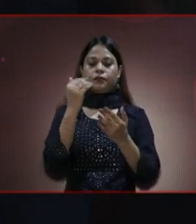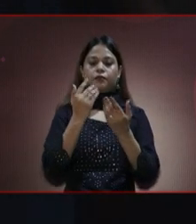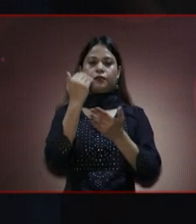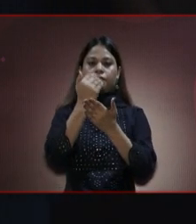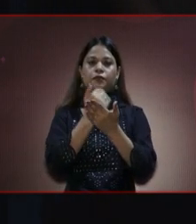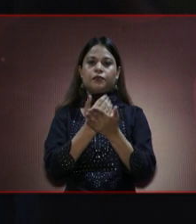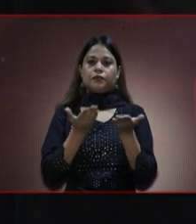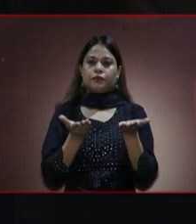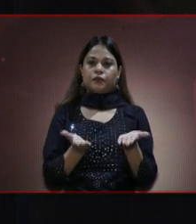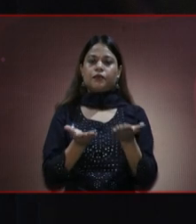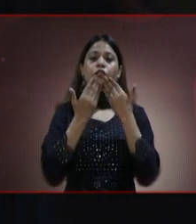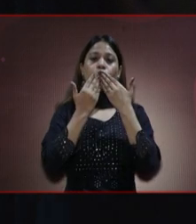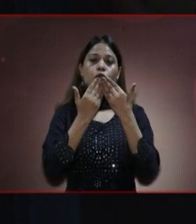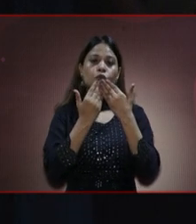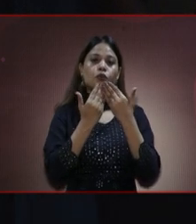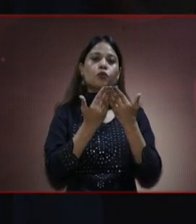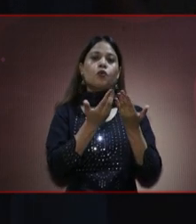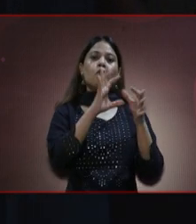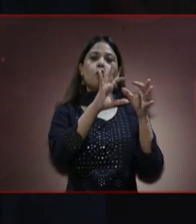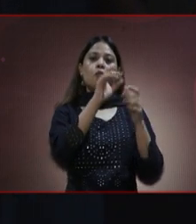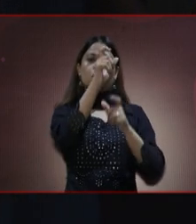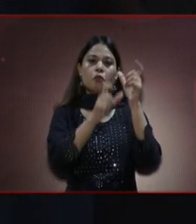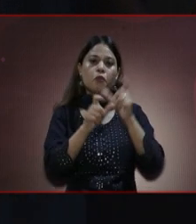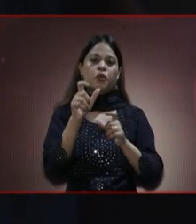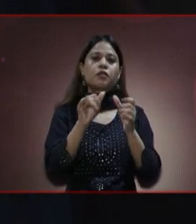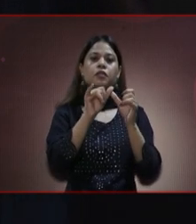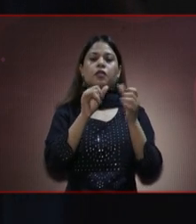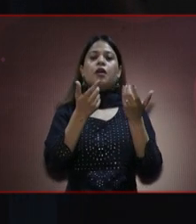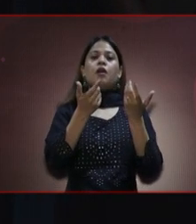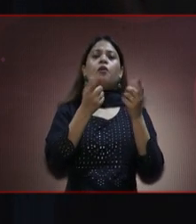स्कूल शिक्षा विभाग के सचिव आदरणीय श्री संजय कुमार जी,